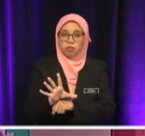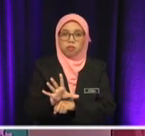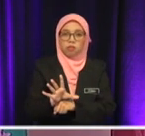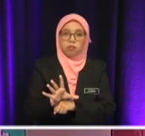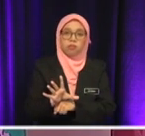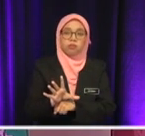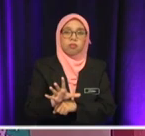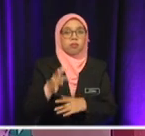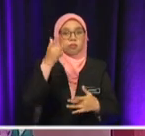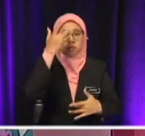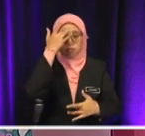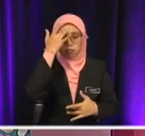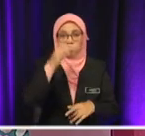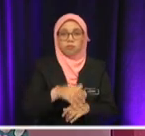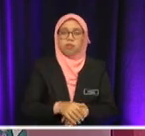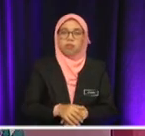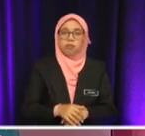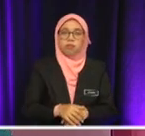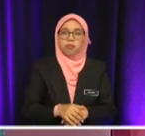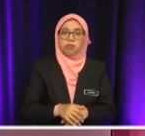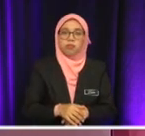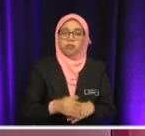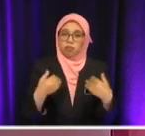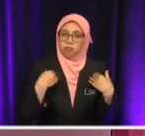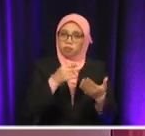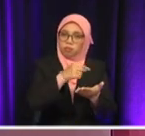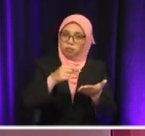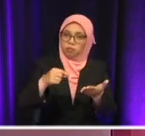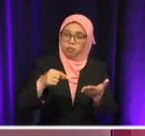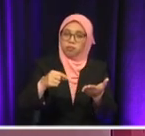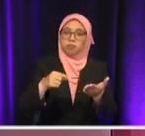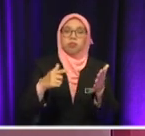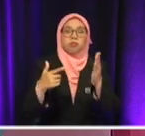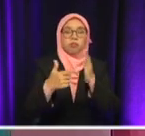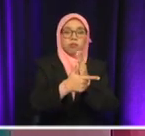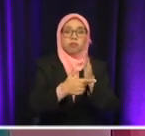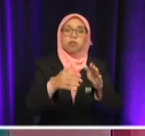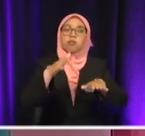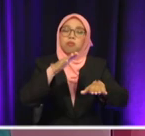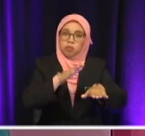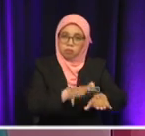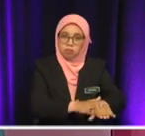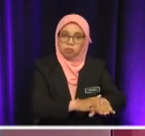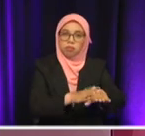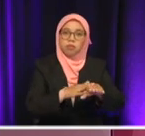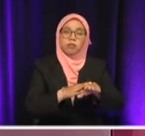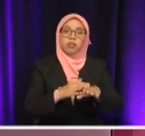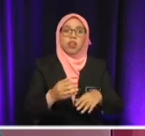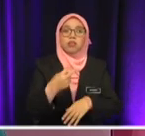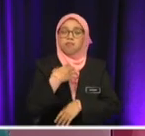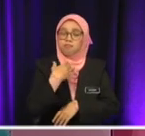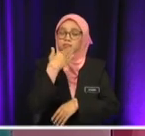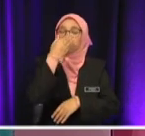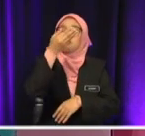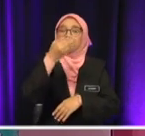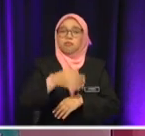penyakit berjangkit. Contohnya kat situ dia dah tulis dah. Yang pertama melalui sentuhan, yang kedua melalui pernafasan,